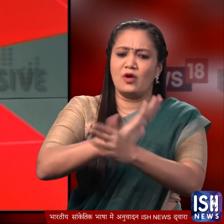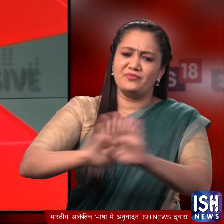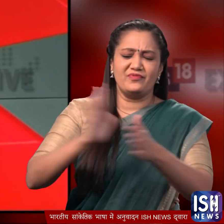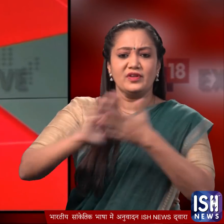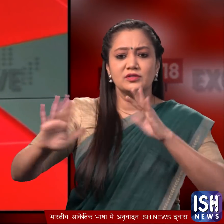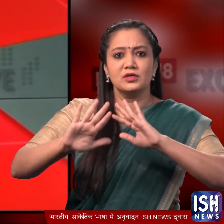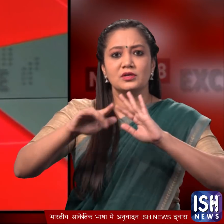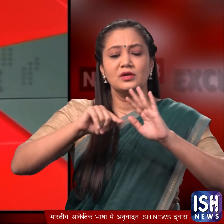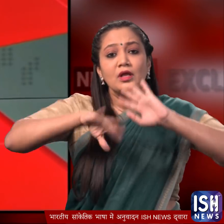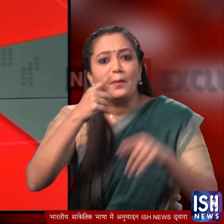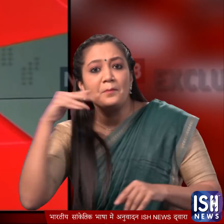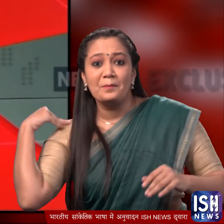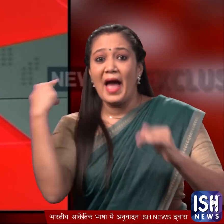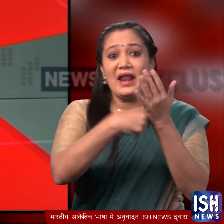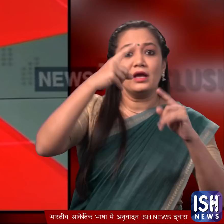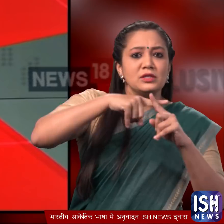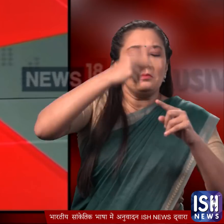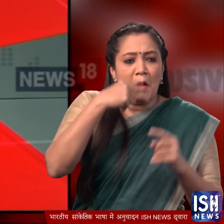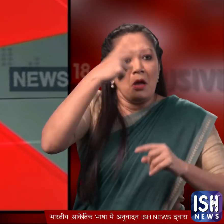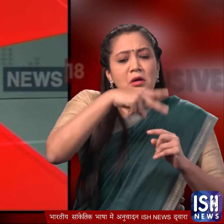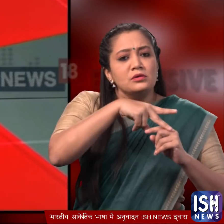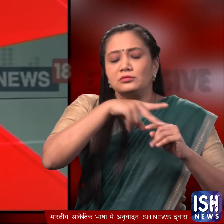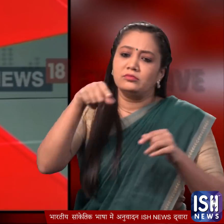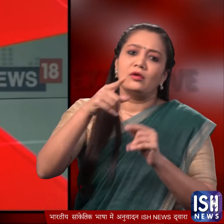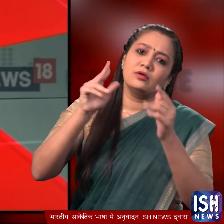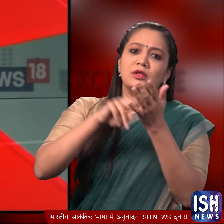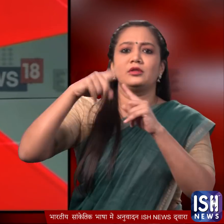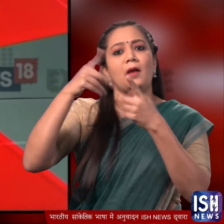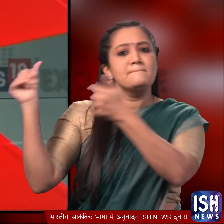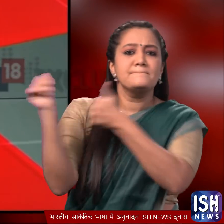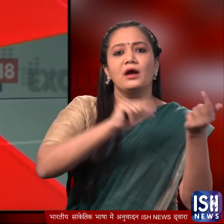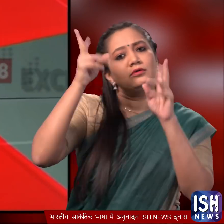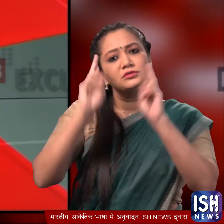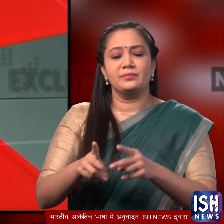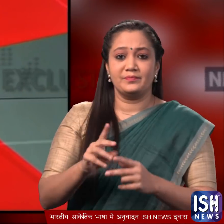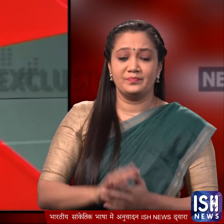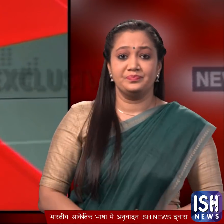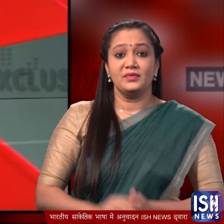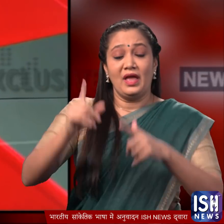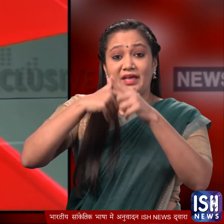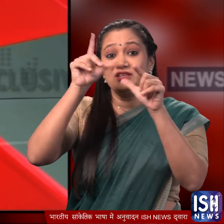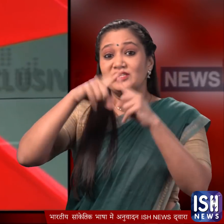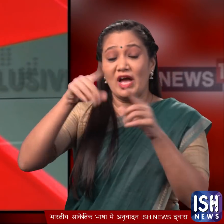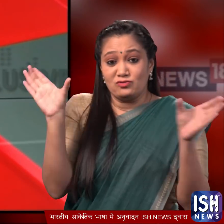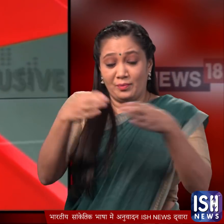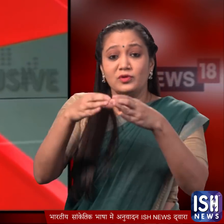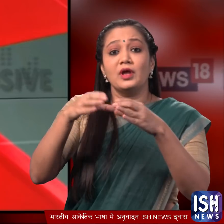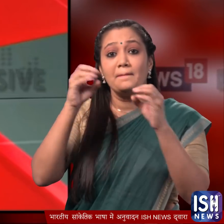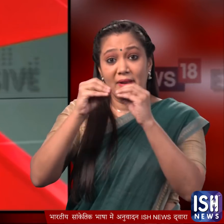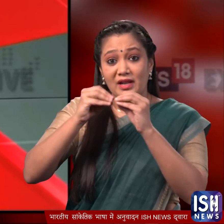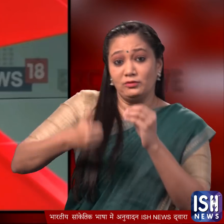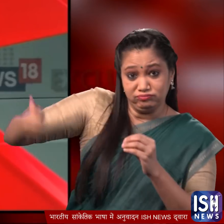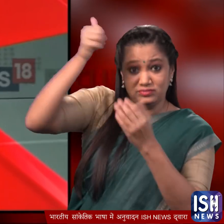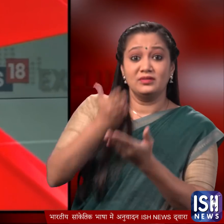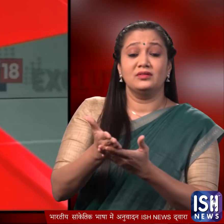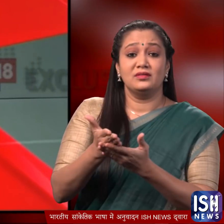थे, लेकिन अपने भाई राकेश टिकैत के आंसू देखकर उन्होंने भी तेवर तीखे कर दिए। नरेश टिकैत जाट समुदाय की सबसे बड़ी पंचायत बाल्यान खाप के